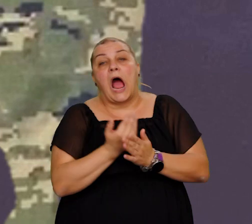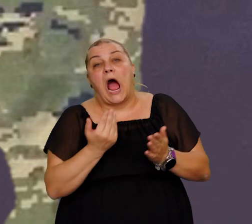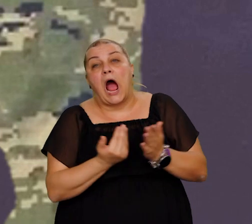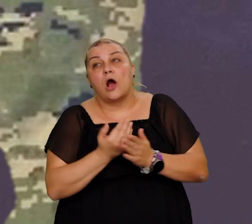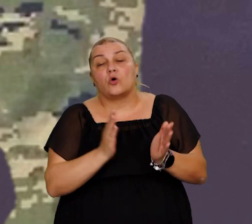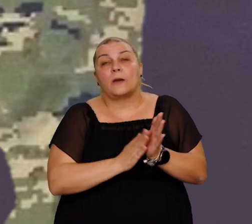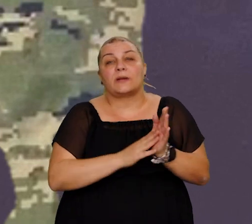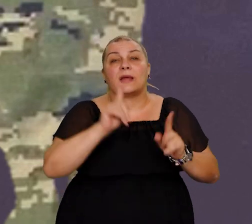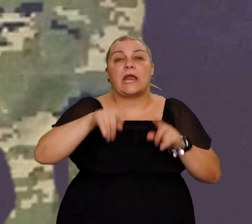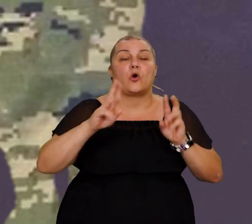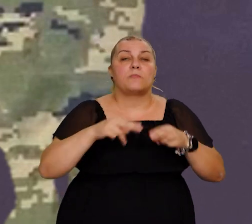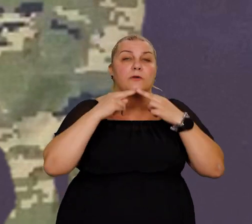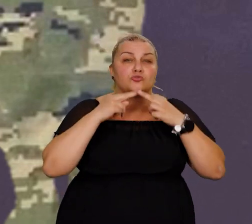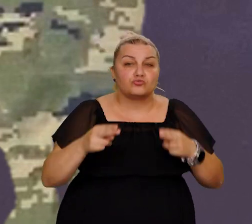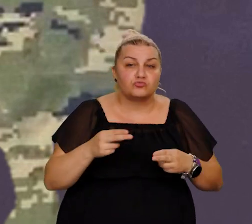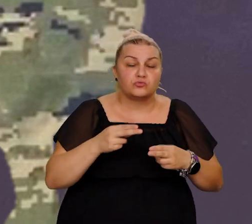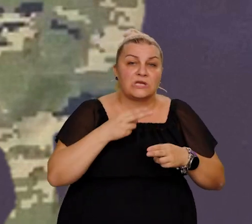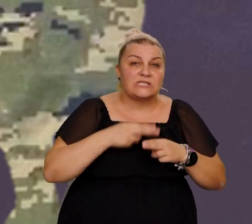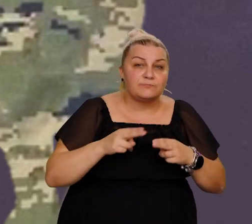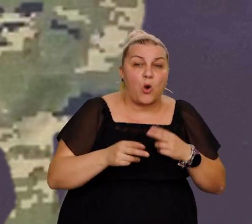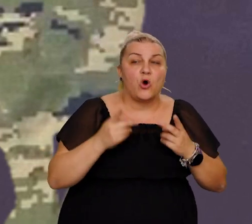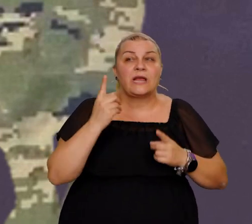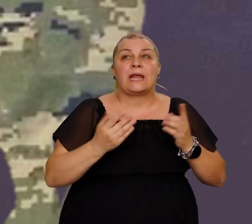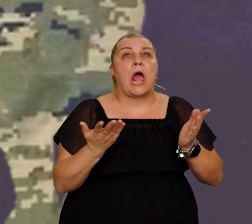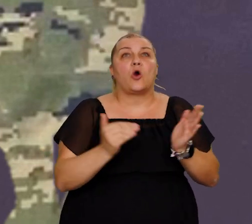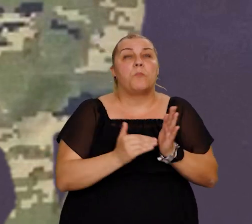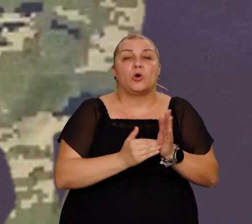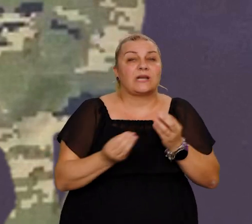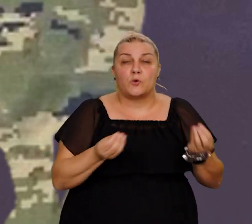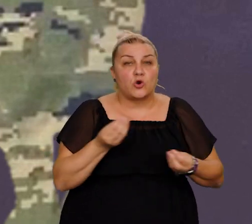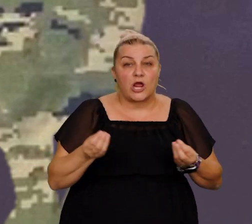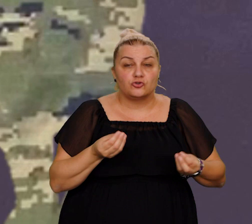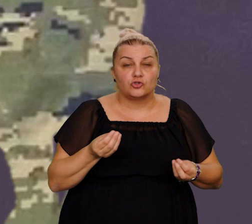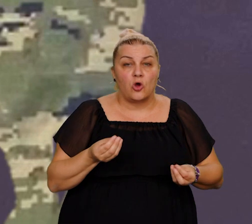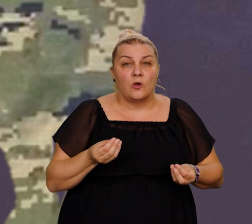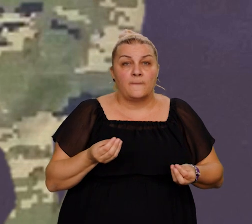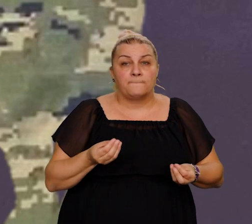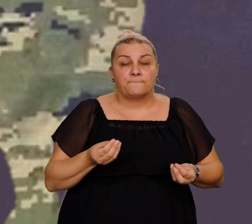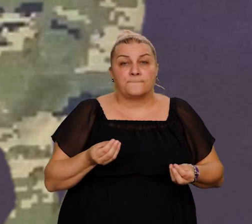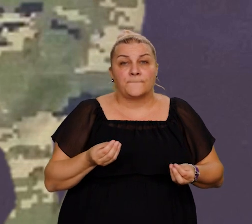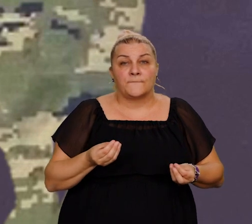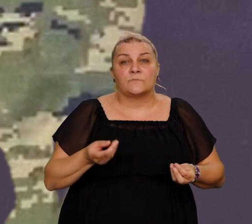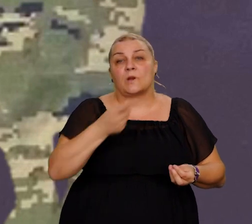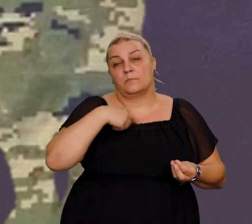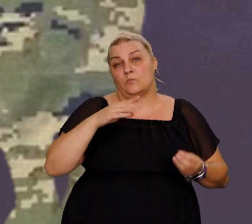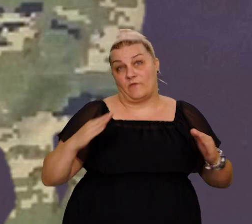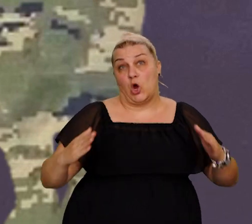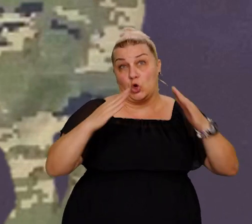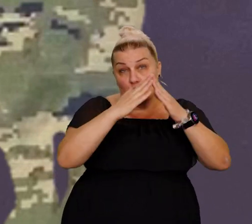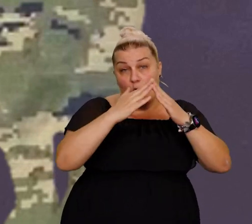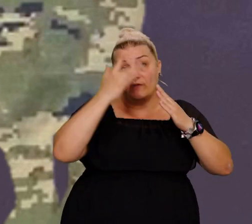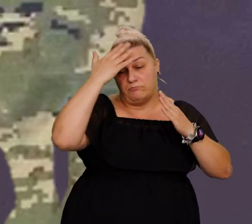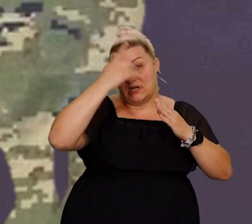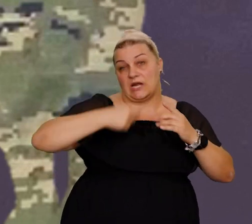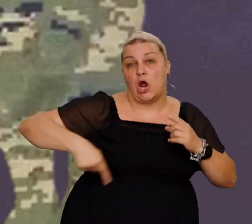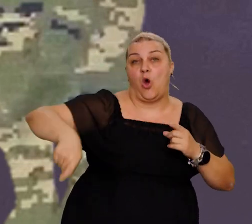bi neko bio u nekom pravnom sporu, ako bi bilo neke potrebe za nekom intervencijom i tako dalje, krovna organizacija,